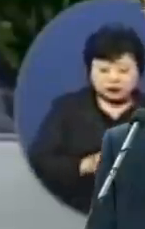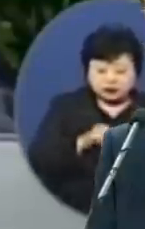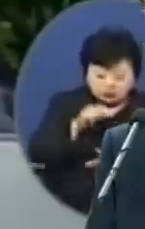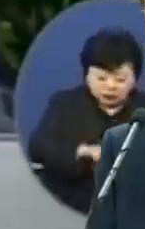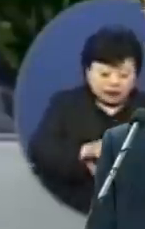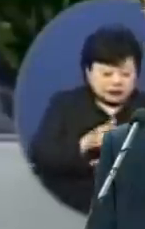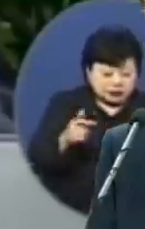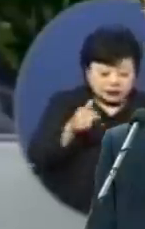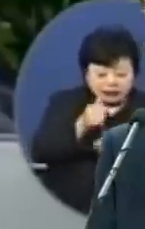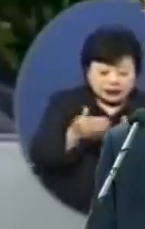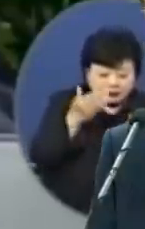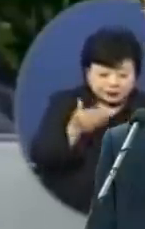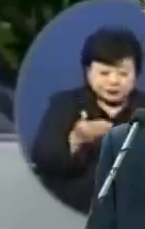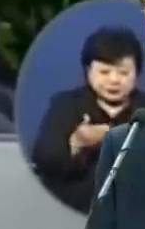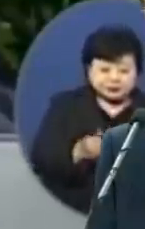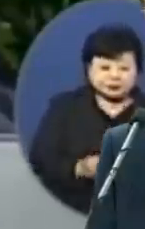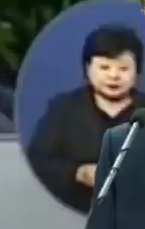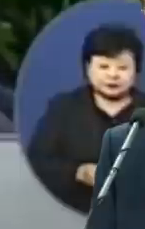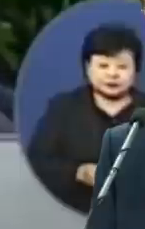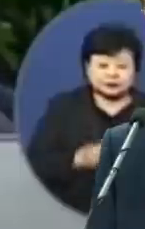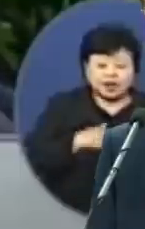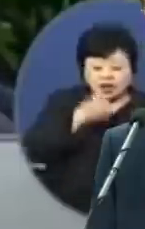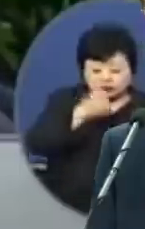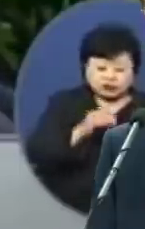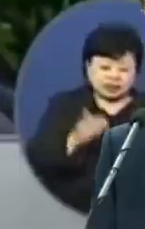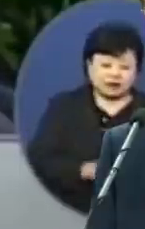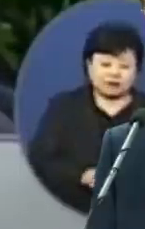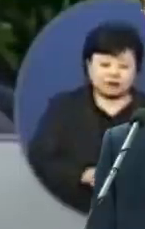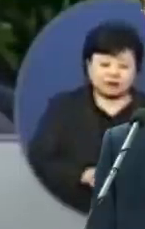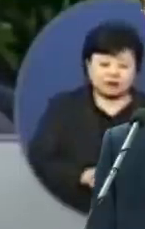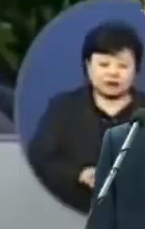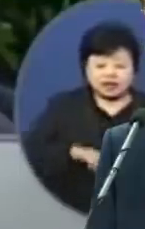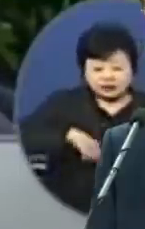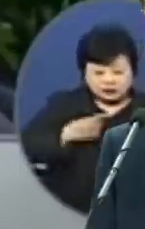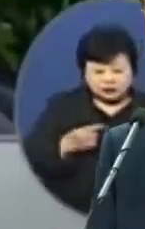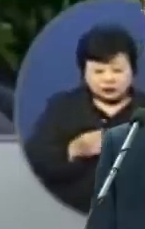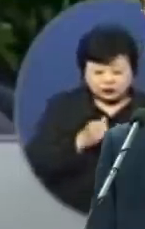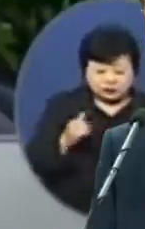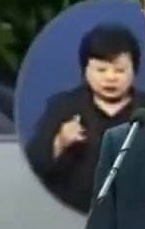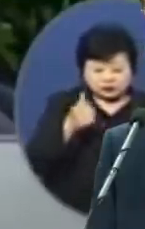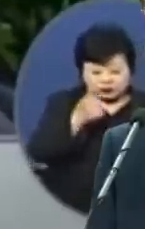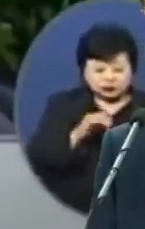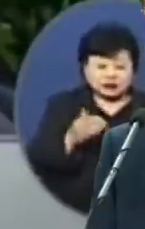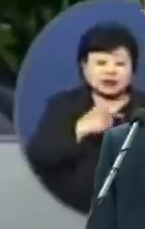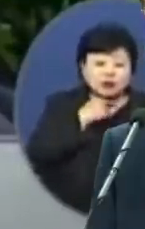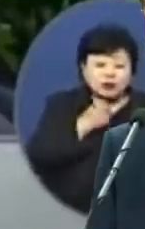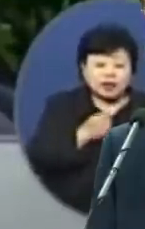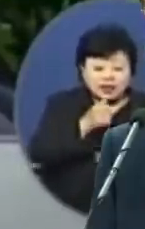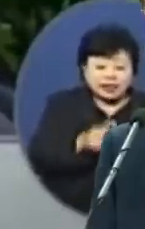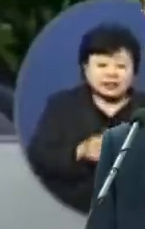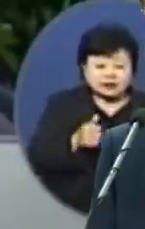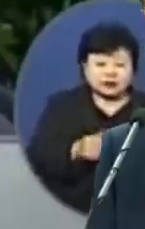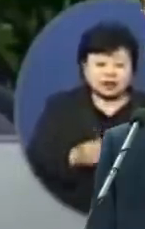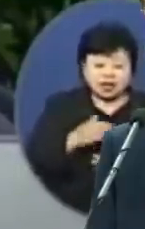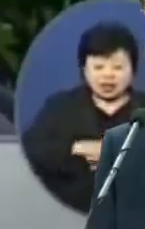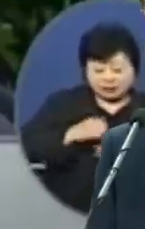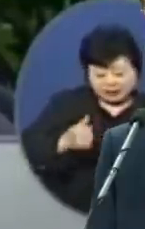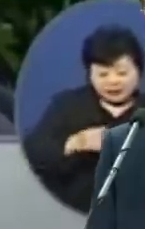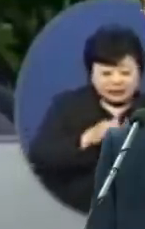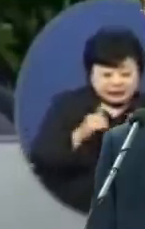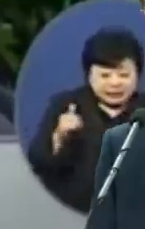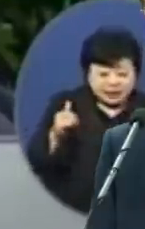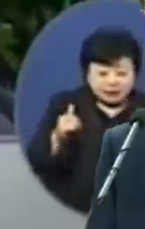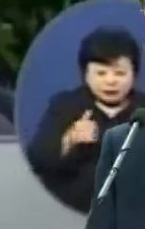없습니다. 하나님이 유일하게 나의 주인이 되고 내 스스로가 내 인생의 주인이 되겠다고 하나님과 대결하는